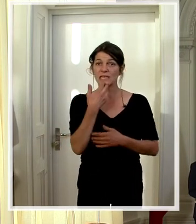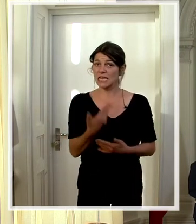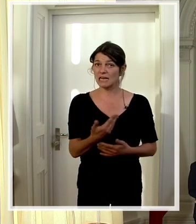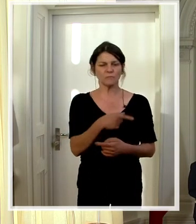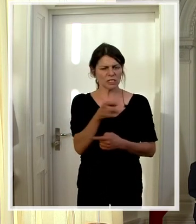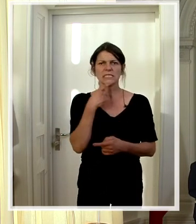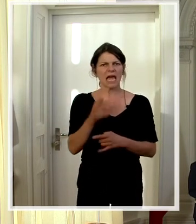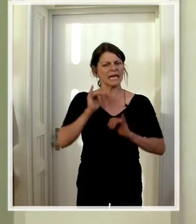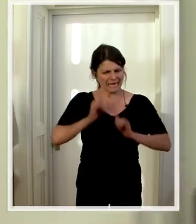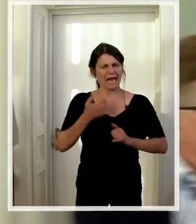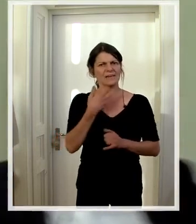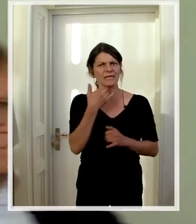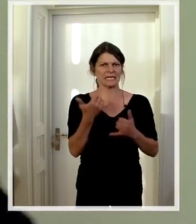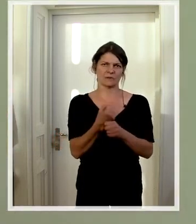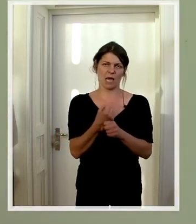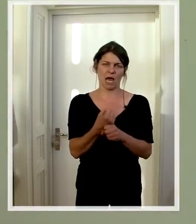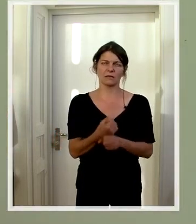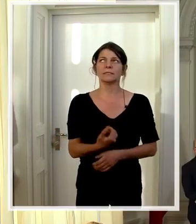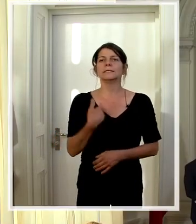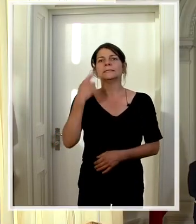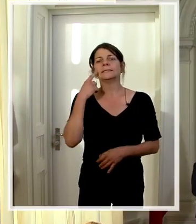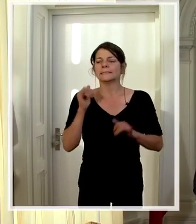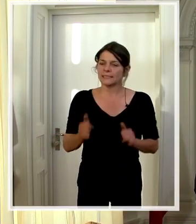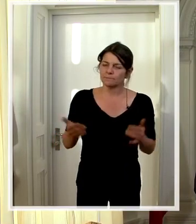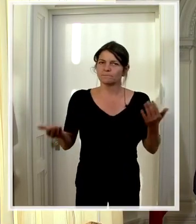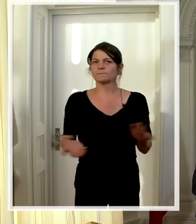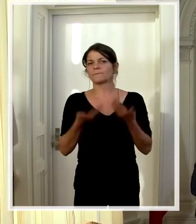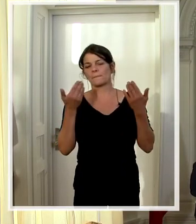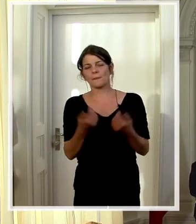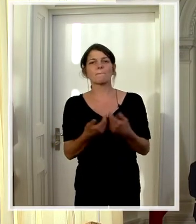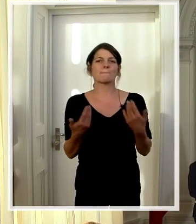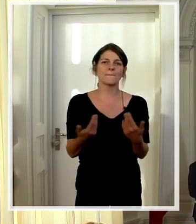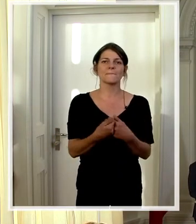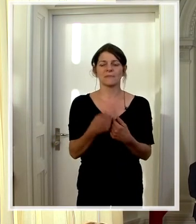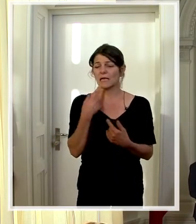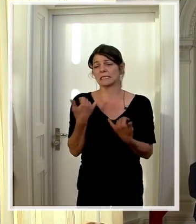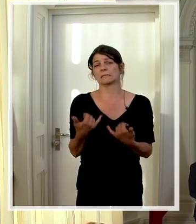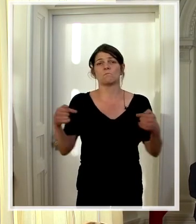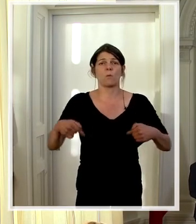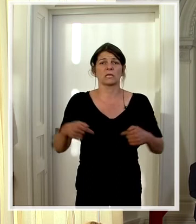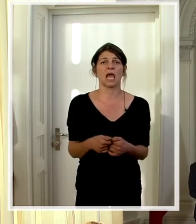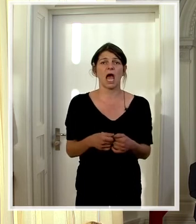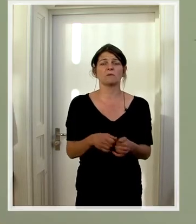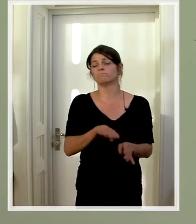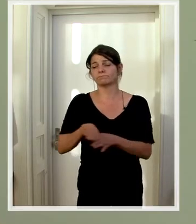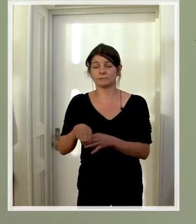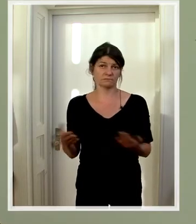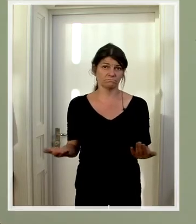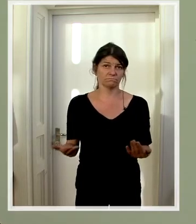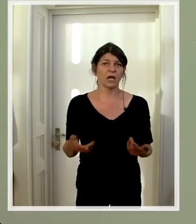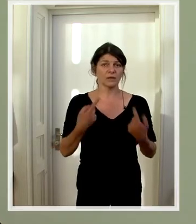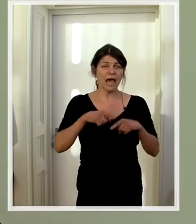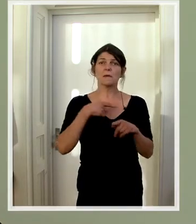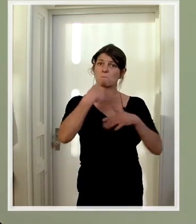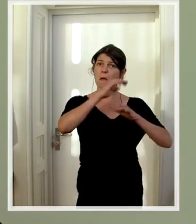tun. Also ich denke mir ja, weil dann ist ja das einmal im Moment, ist das auf der Seite und dann hat man für